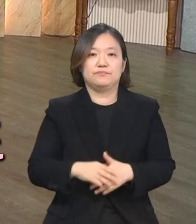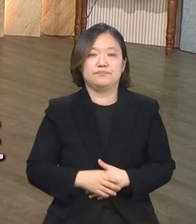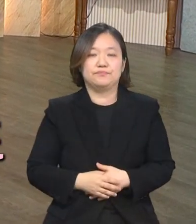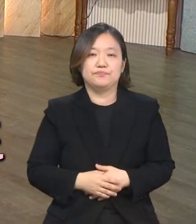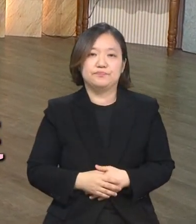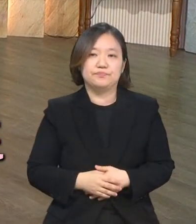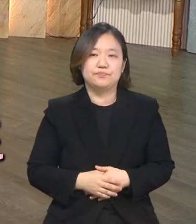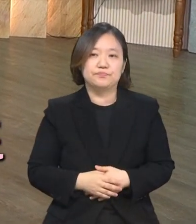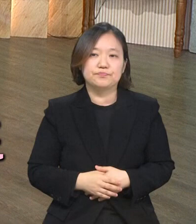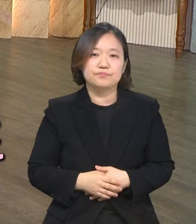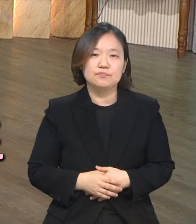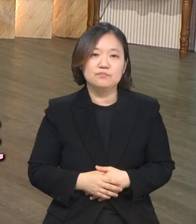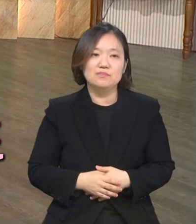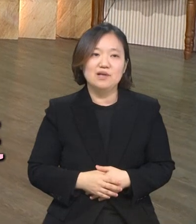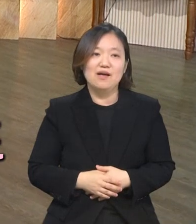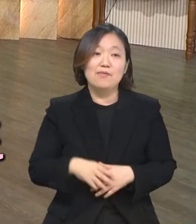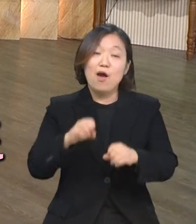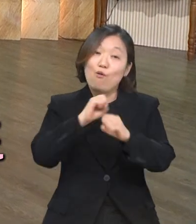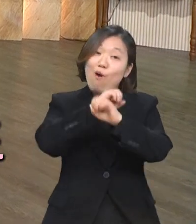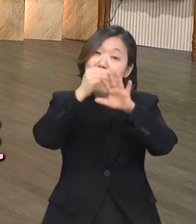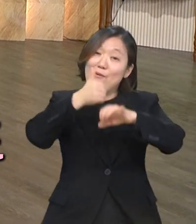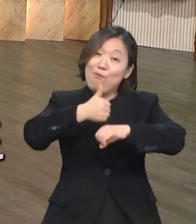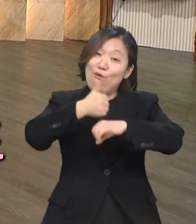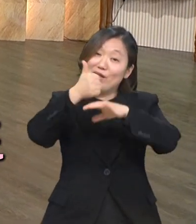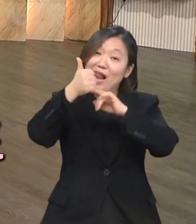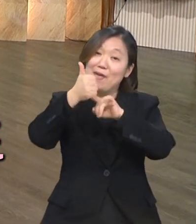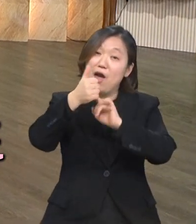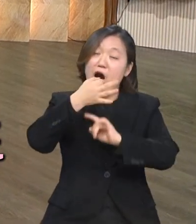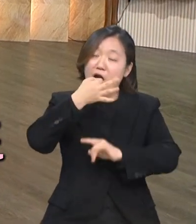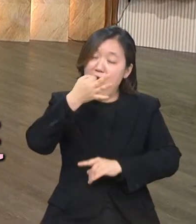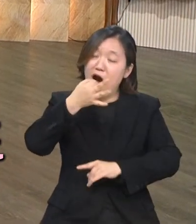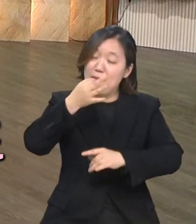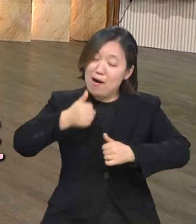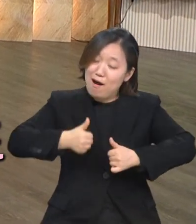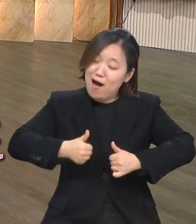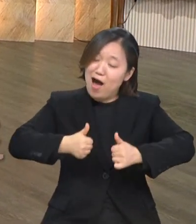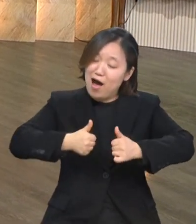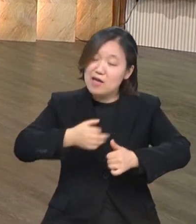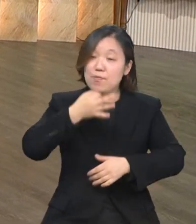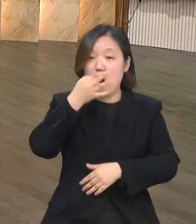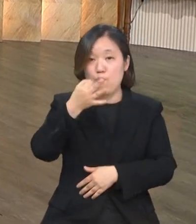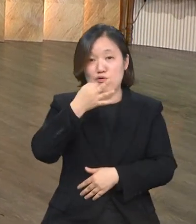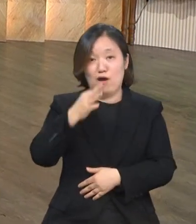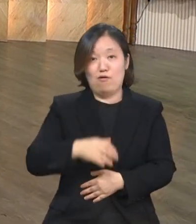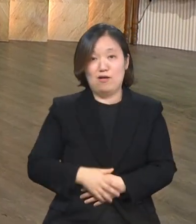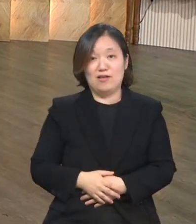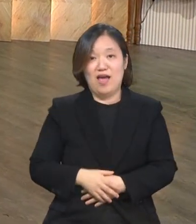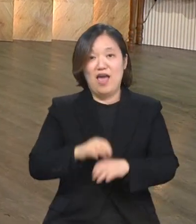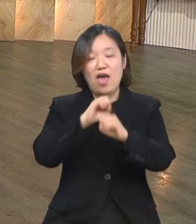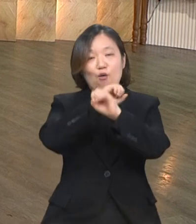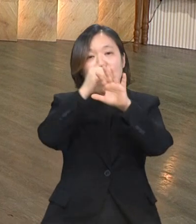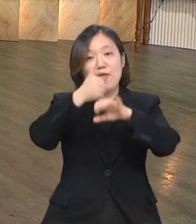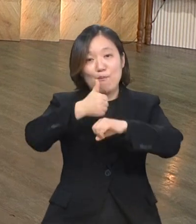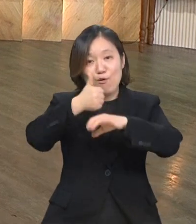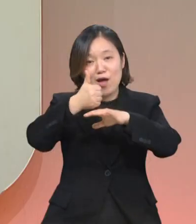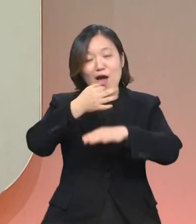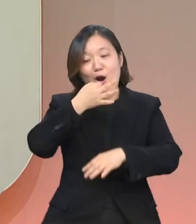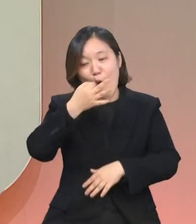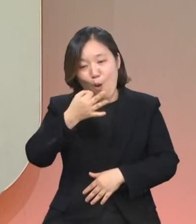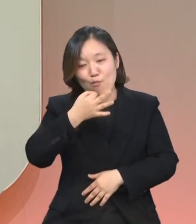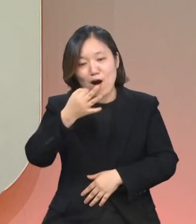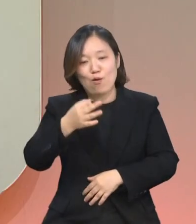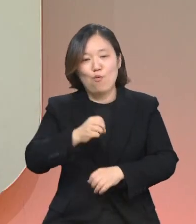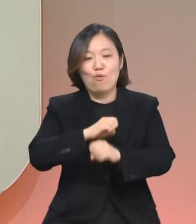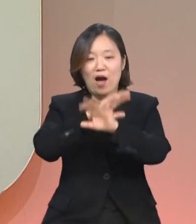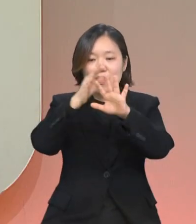기도를 시작하는데 관세음보살을 열심히 염불하셨대 관세음보살 관세음보살